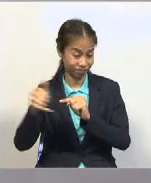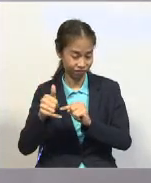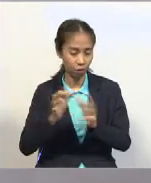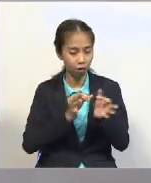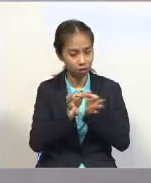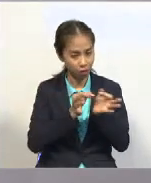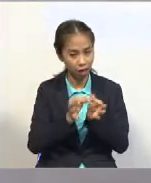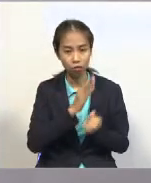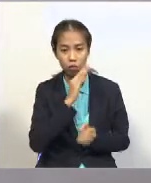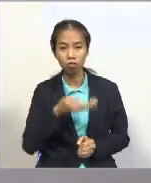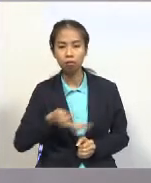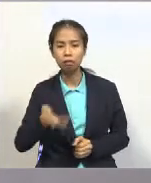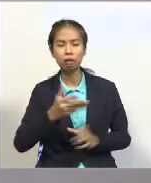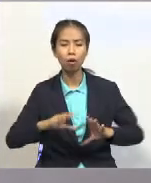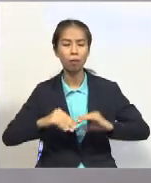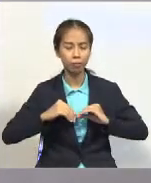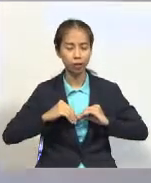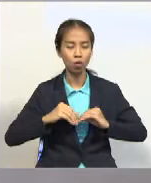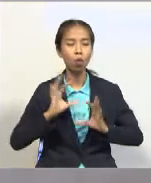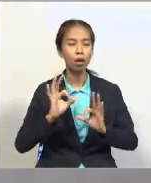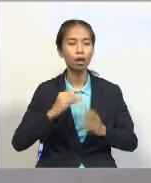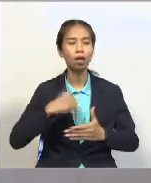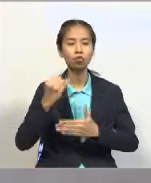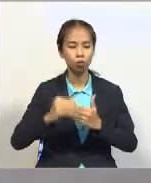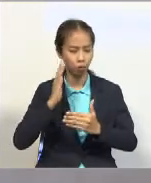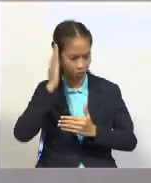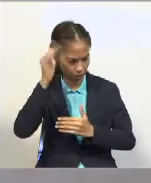ได้ก็ปล่อยก็จบไปแล้วก็อย่าให้เกิดขึ้นอีก